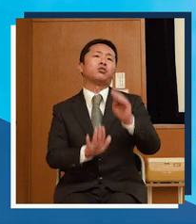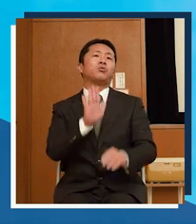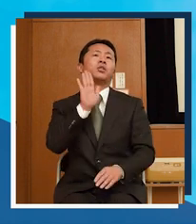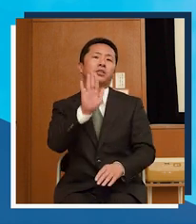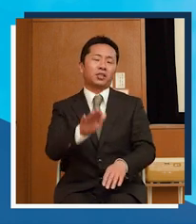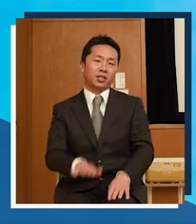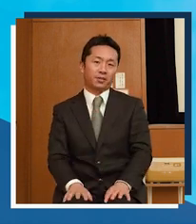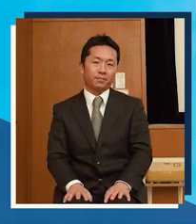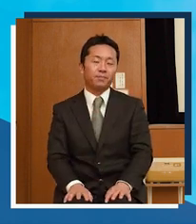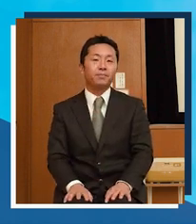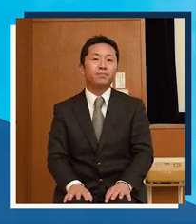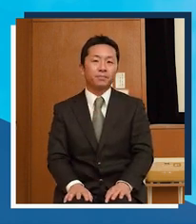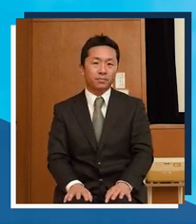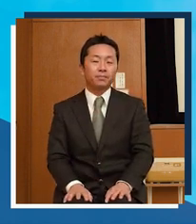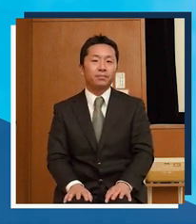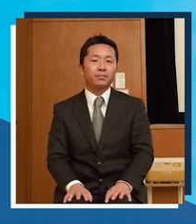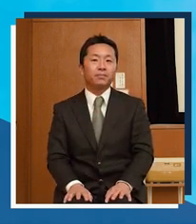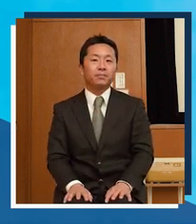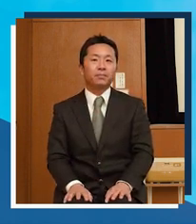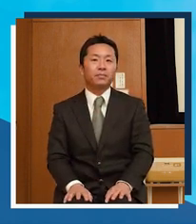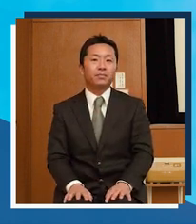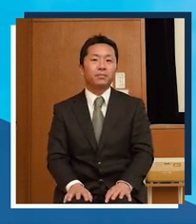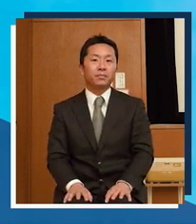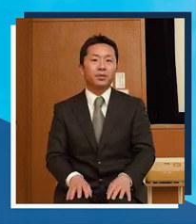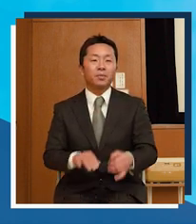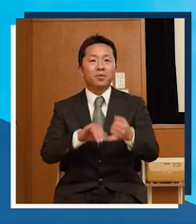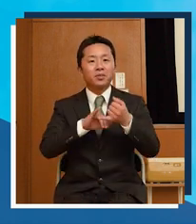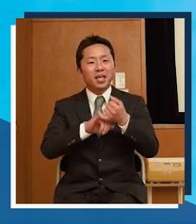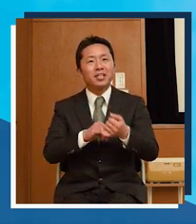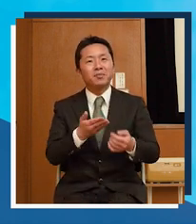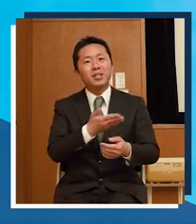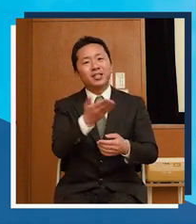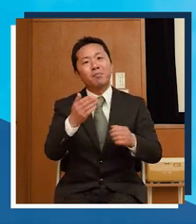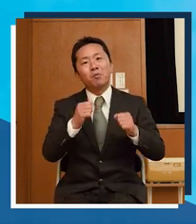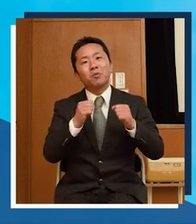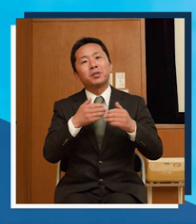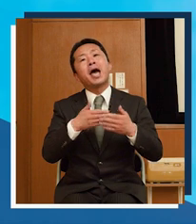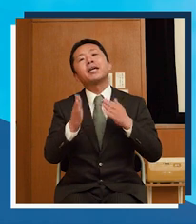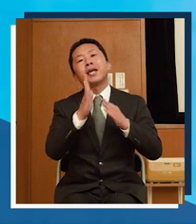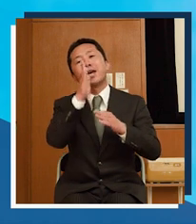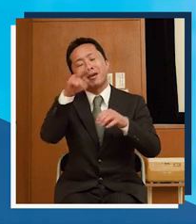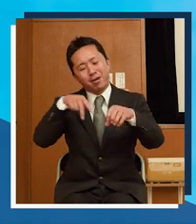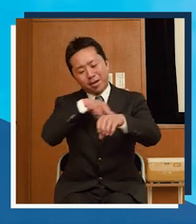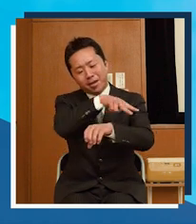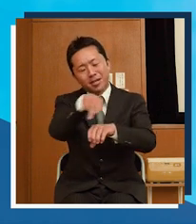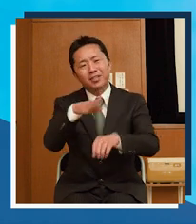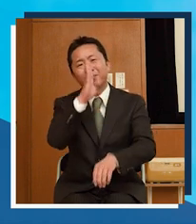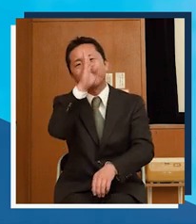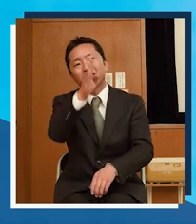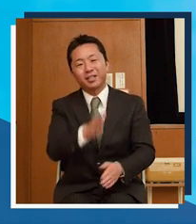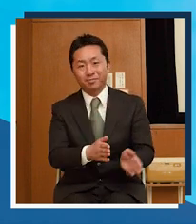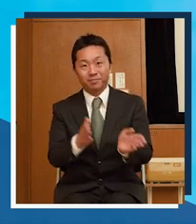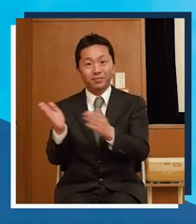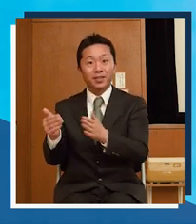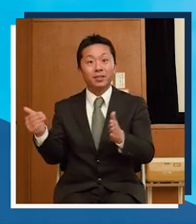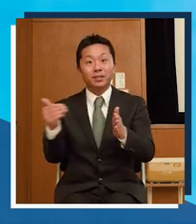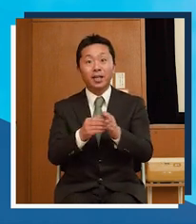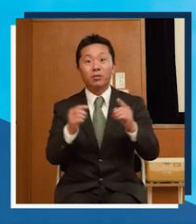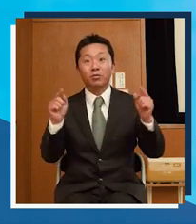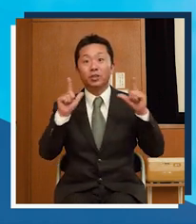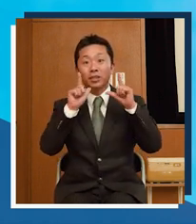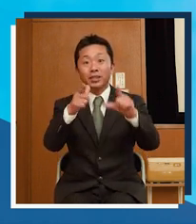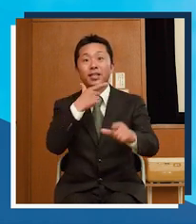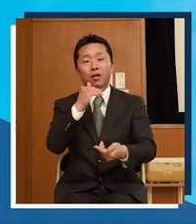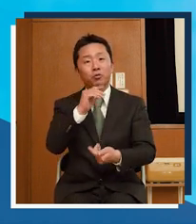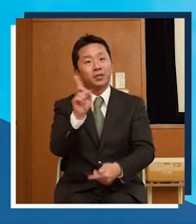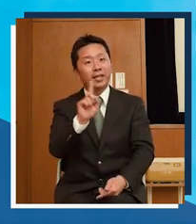たでも是非よかったらやってみてくださいそして最後に私がお伝えしたいの